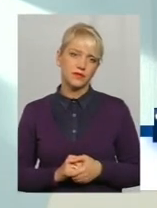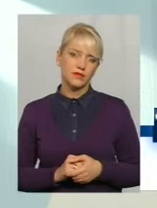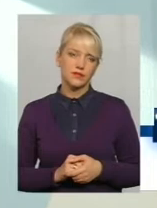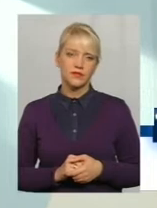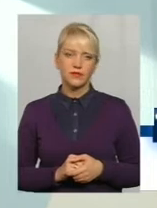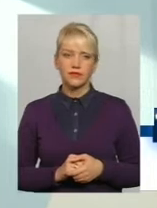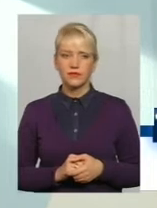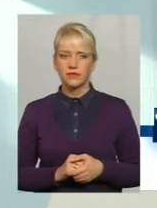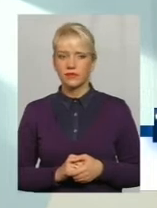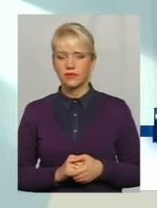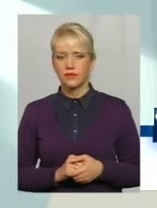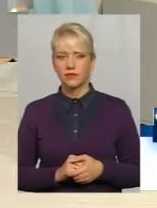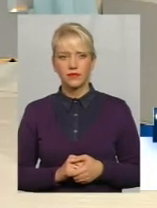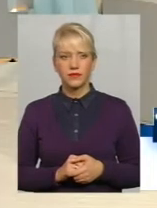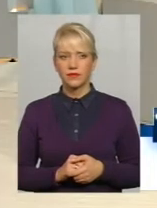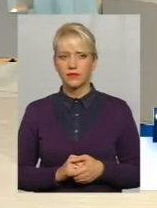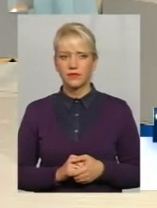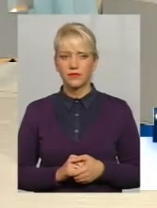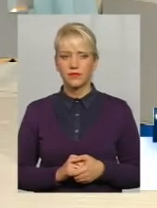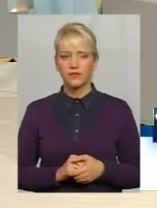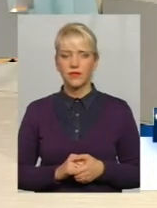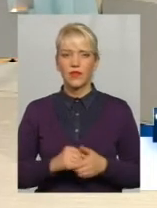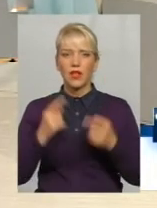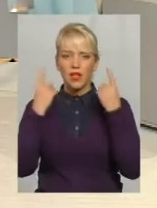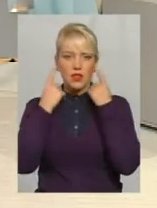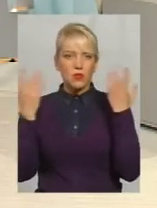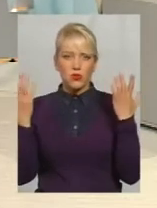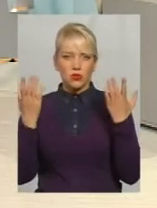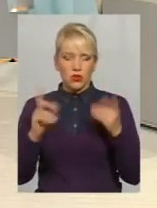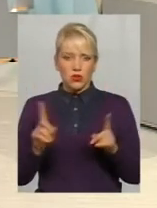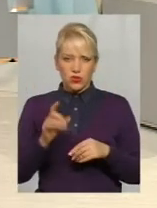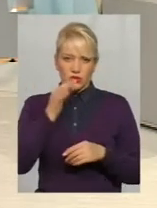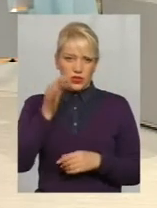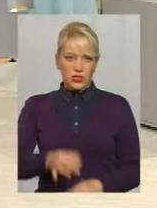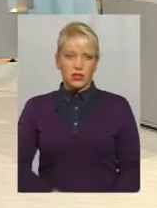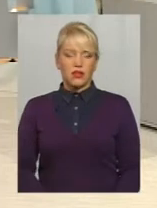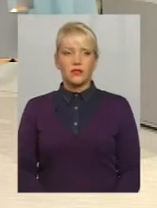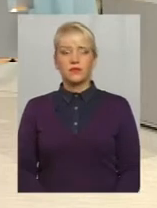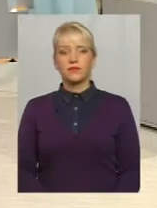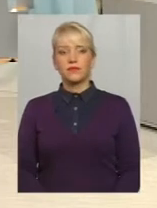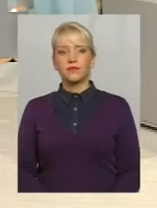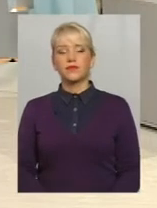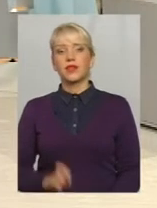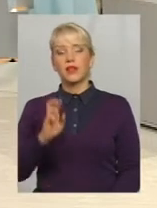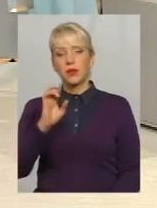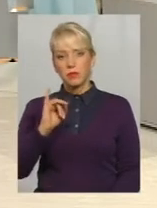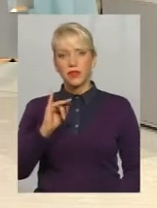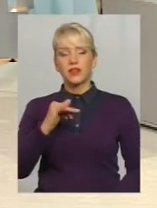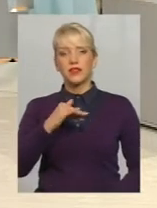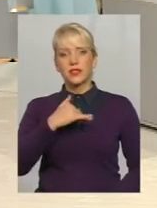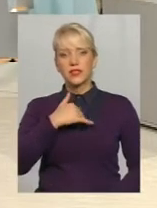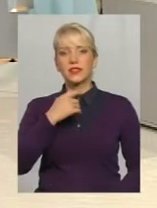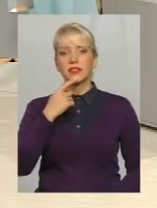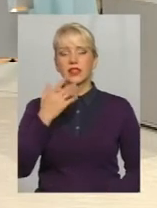Не почула. Зірвався. Я не почула. Важко. Я хотіла б наголосити, якщо